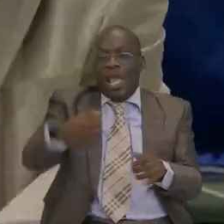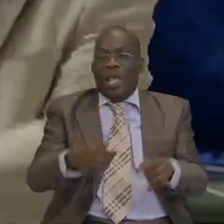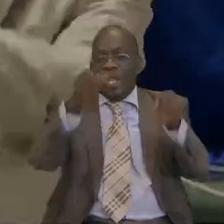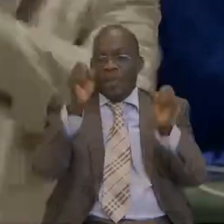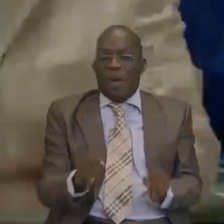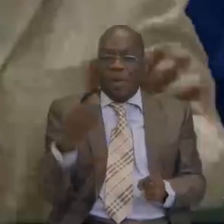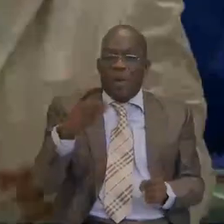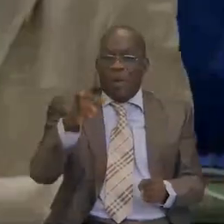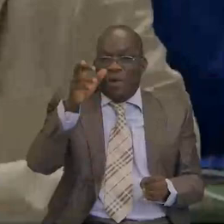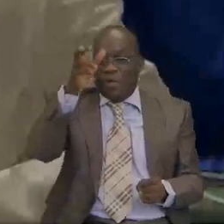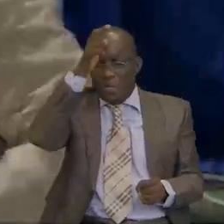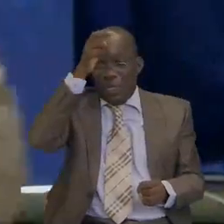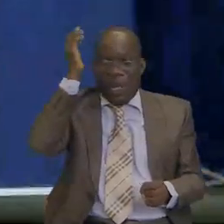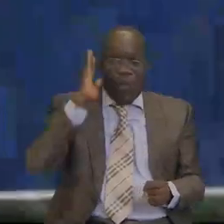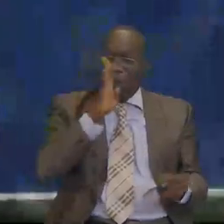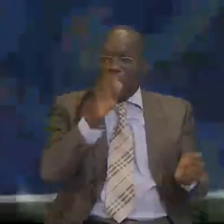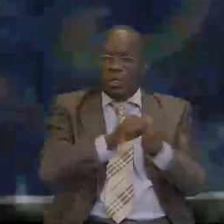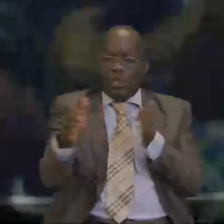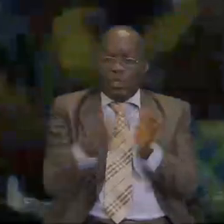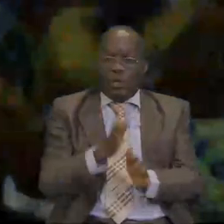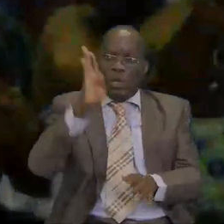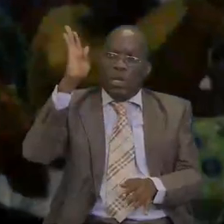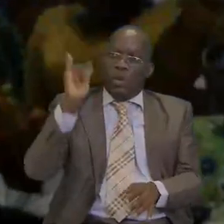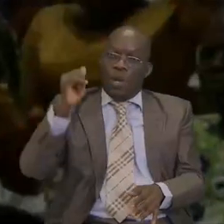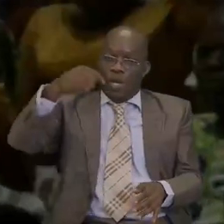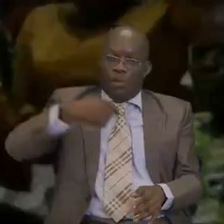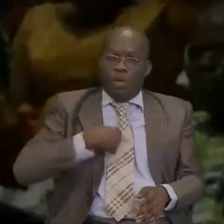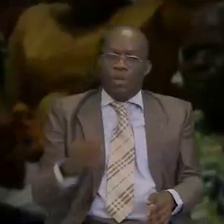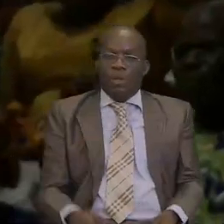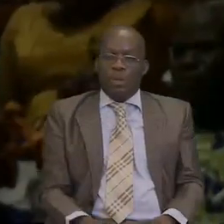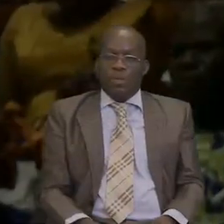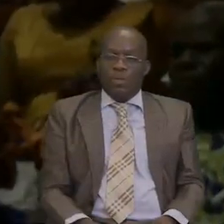puissance de Satan sera détruite par moi.